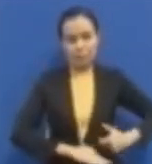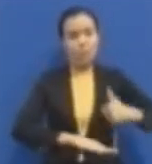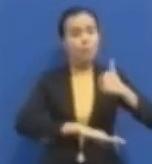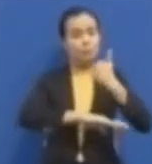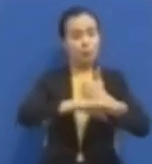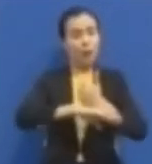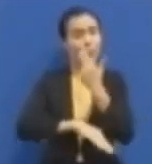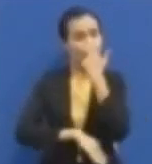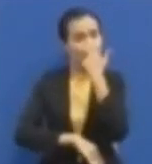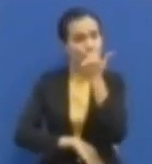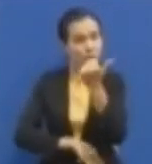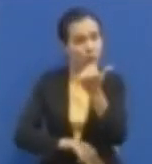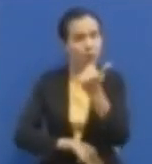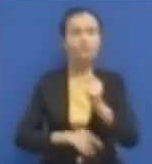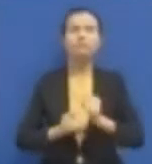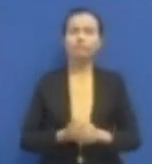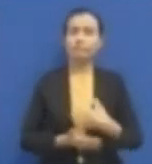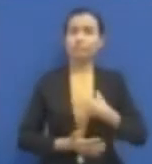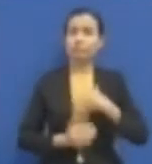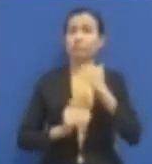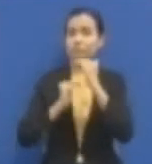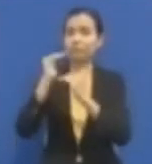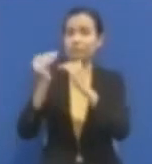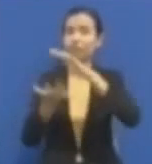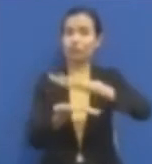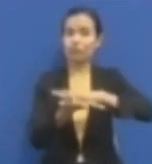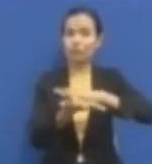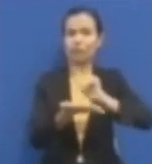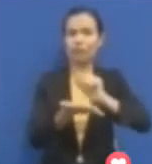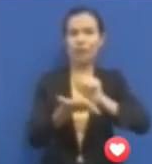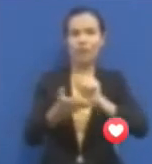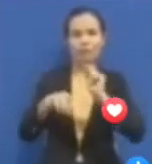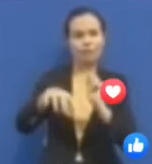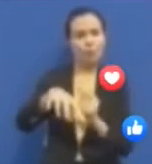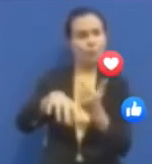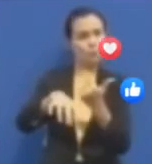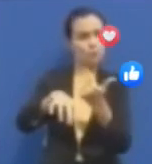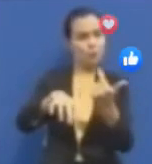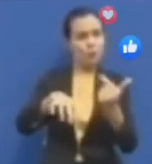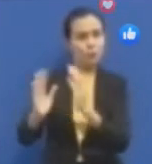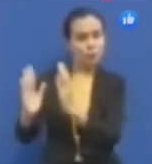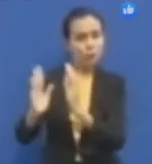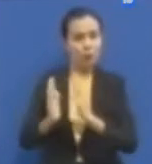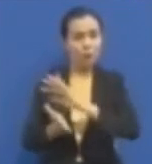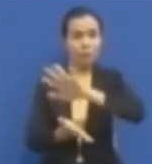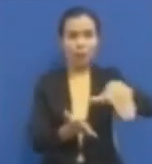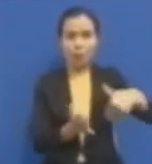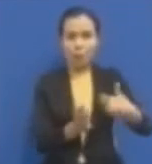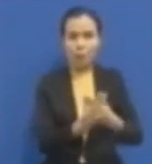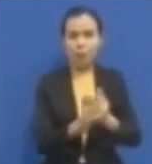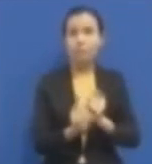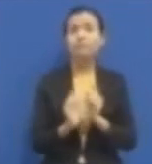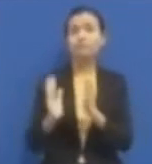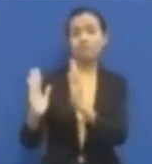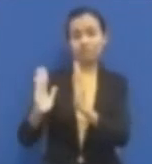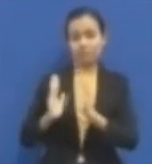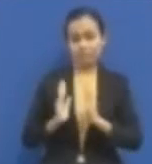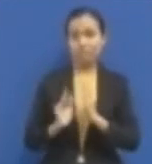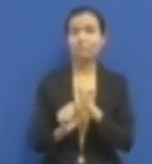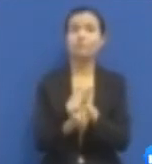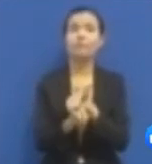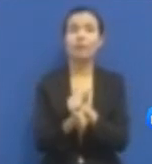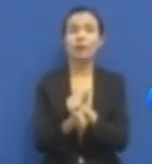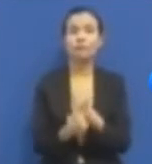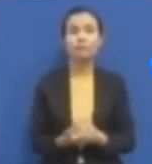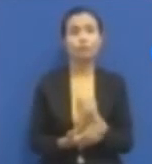ครับและก็หวังว่าจะพัฒนาโรงเรียนนี้ให้เป็นโรงเรียนต้นแบบและก็โรงเรียนทั้งหมดเดินตามแนวทางนี้เมื่อมา